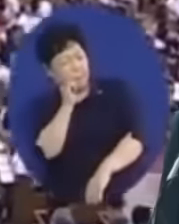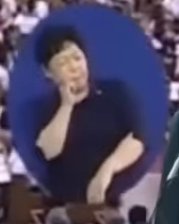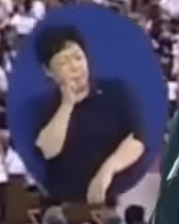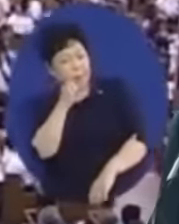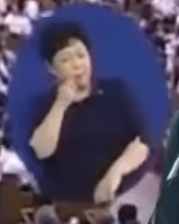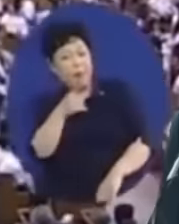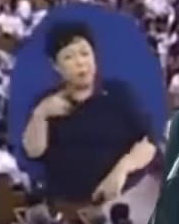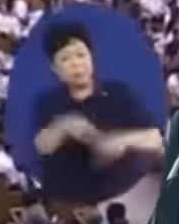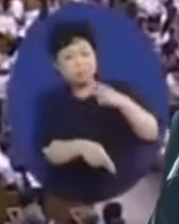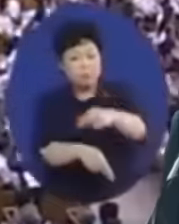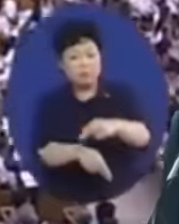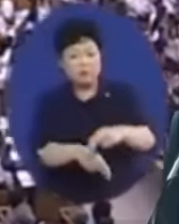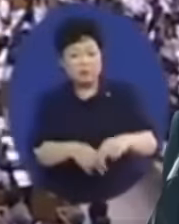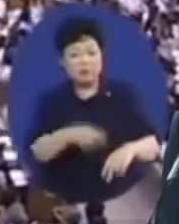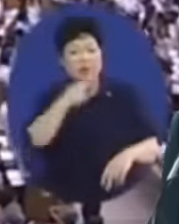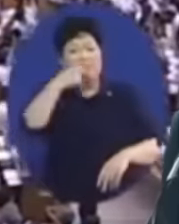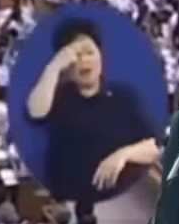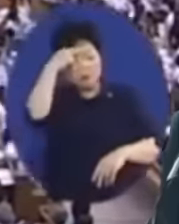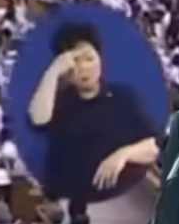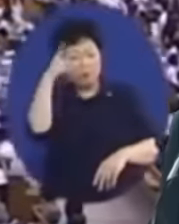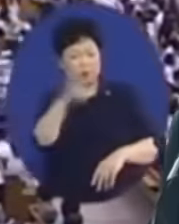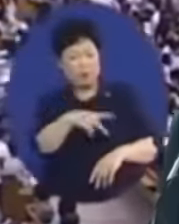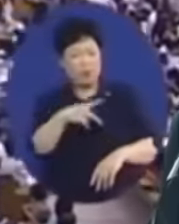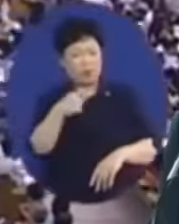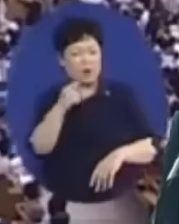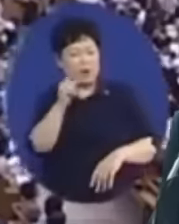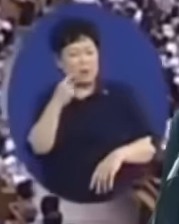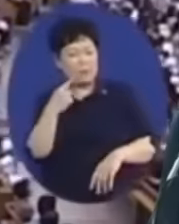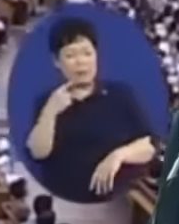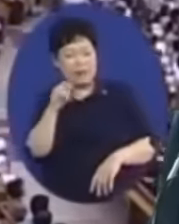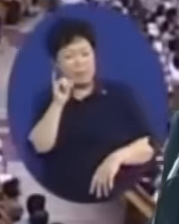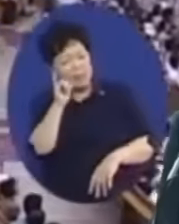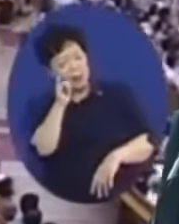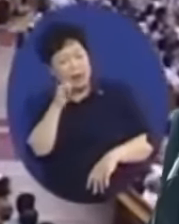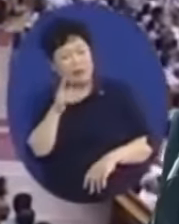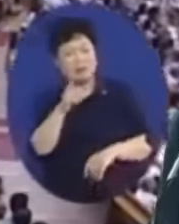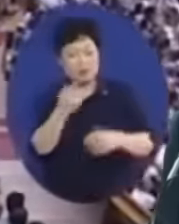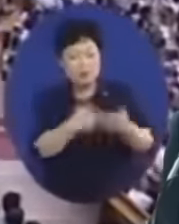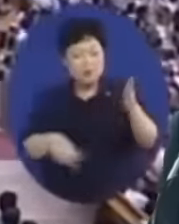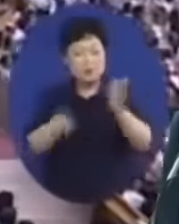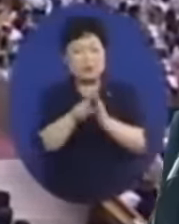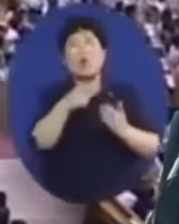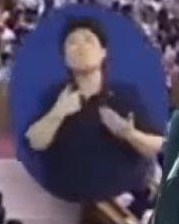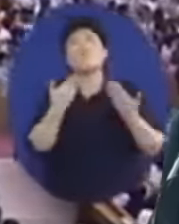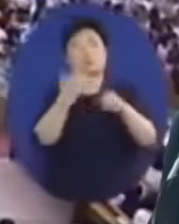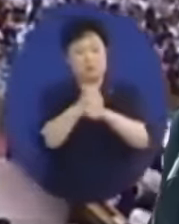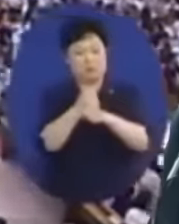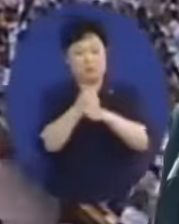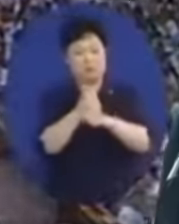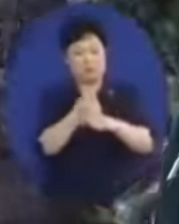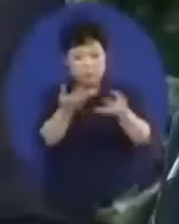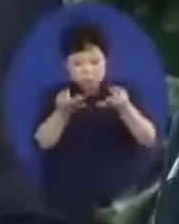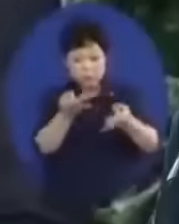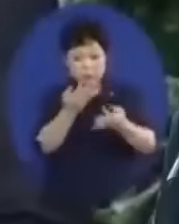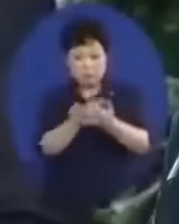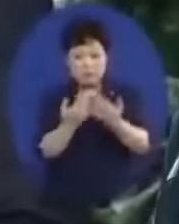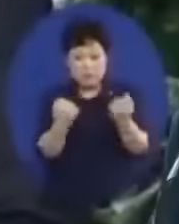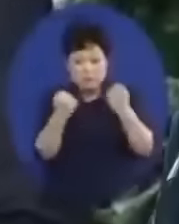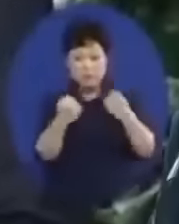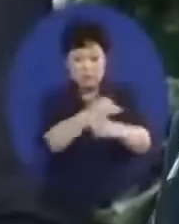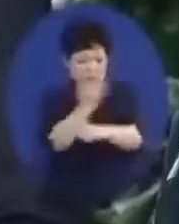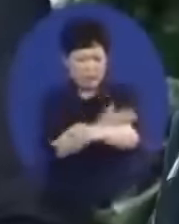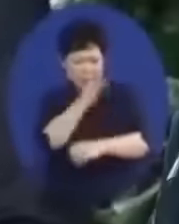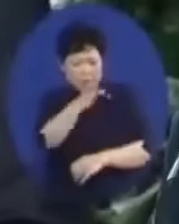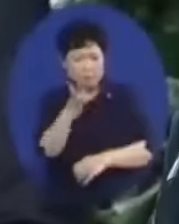중독으로 삶을 포기한 사람들을 위해 봉사하는 삶을 살고 있다고 말하는 것입니다. 보십시오. 힘으로도 능으로도 안 되지만은